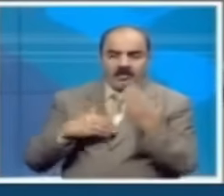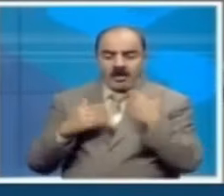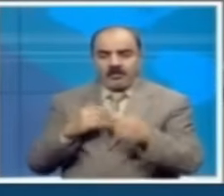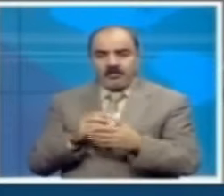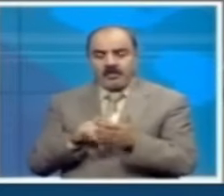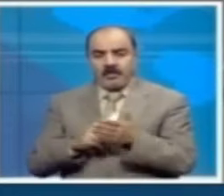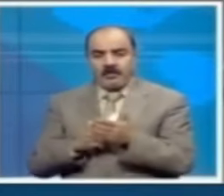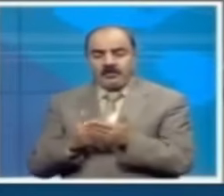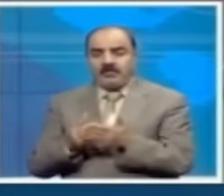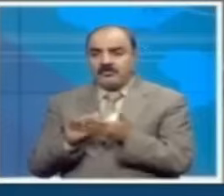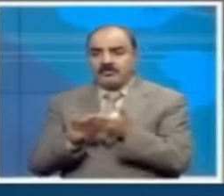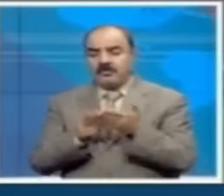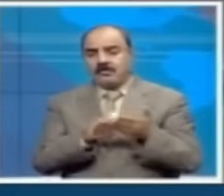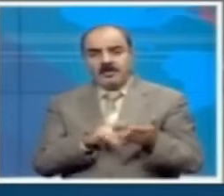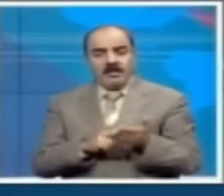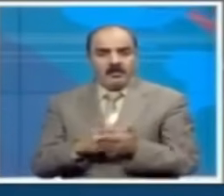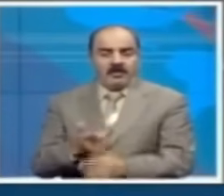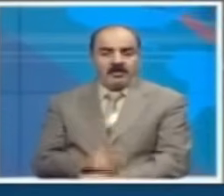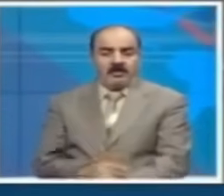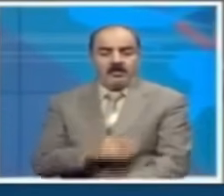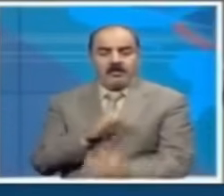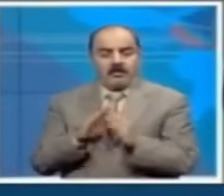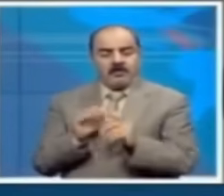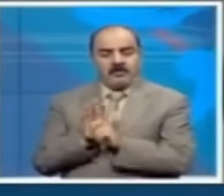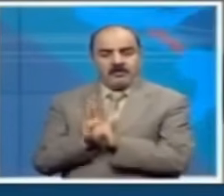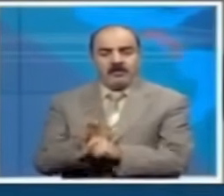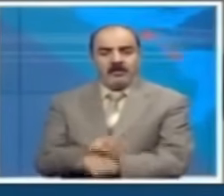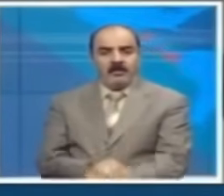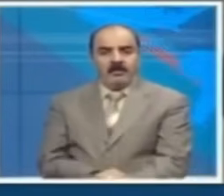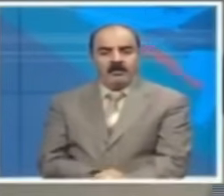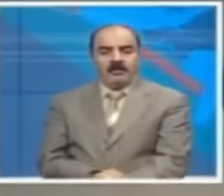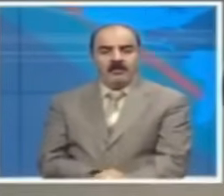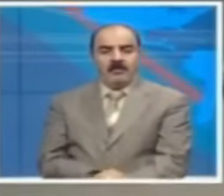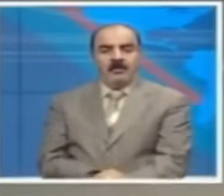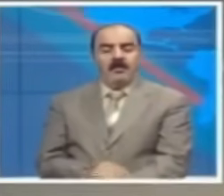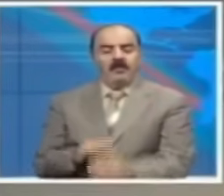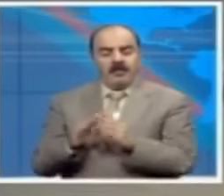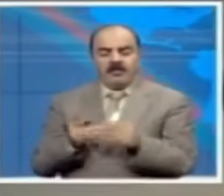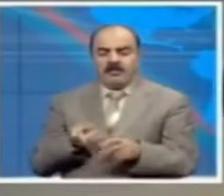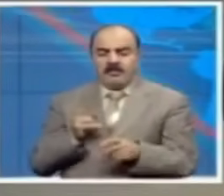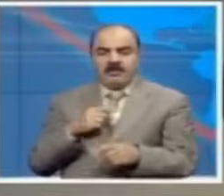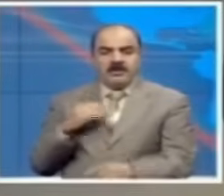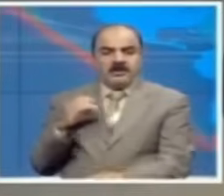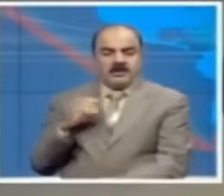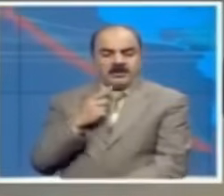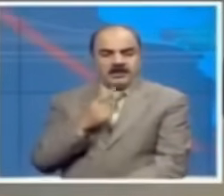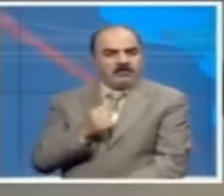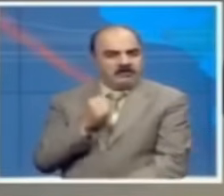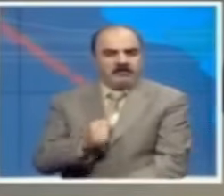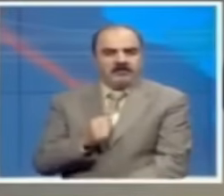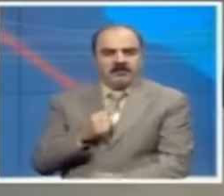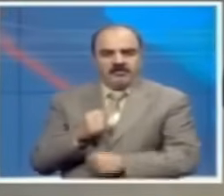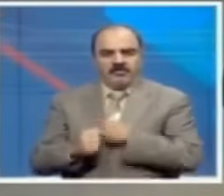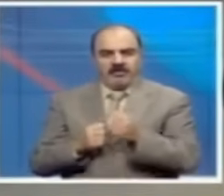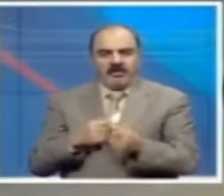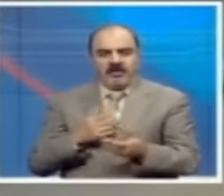وعلى الخدمات التي تقدم من الجانب المصري، كما ثمن موقف مصر وموقف الرئيس عبد الفتاح السيسي تجاه